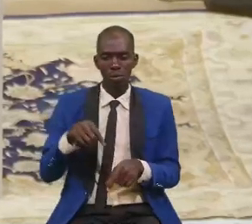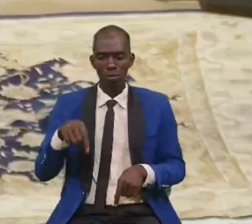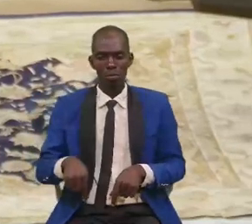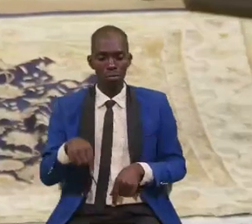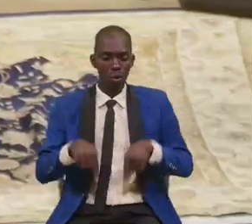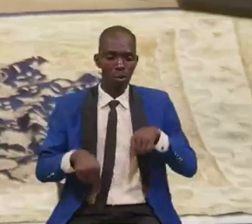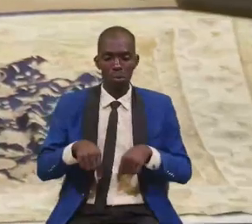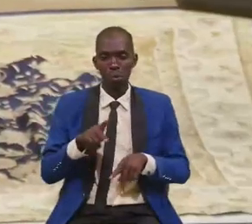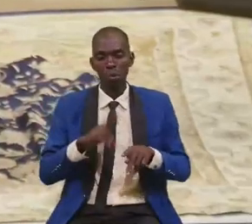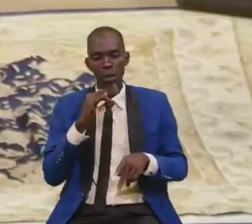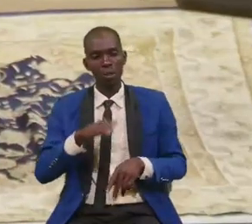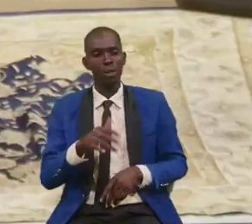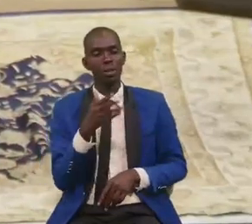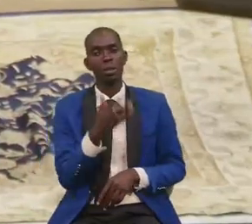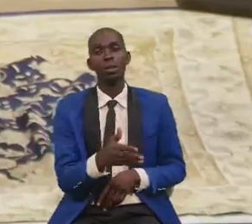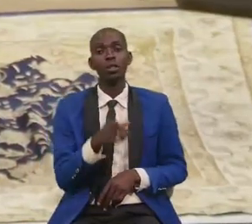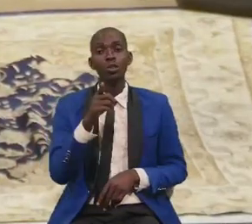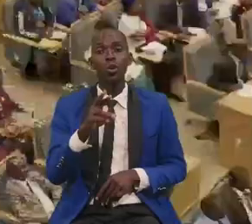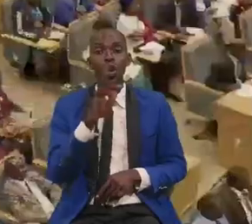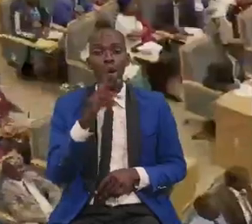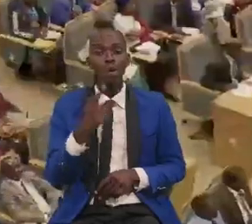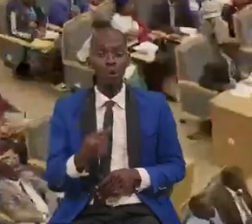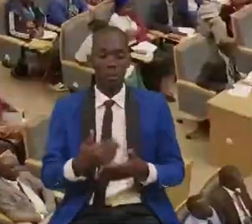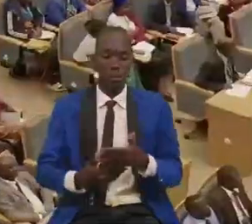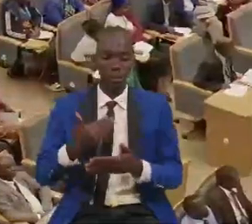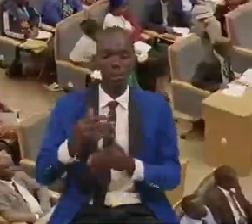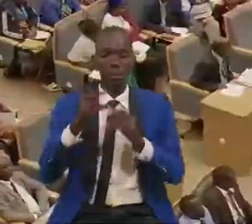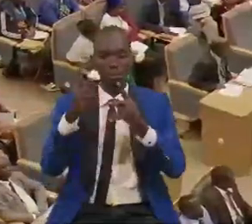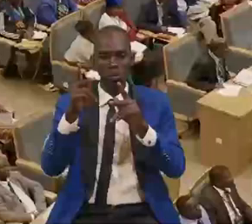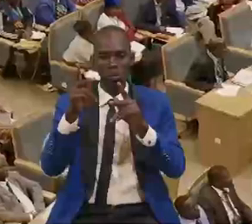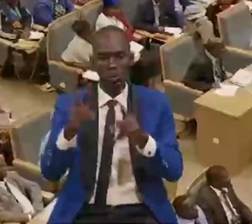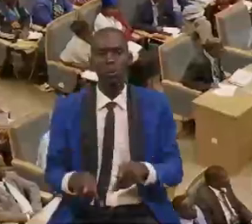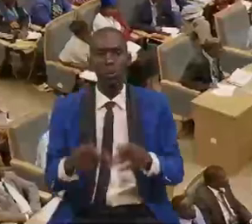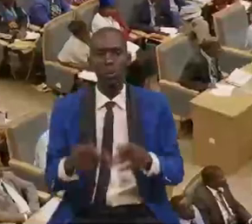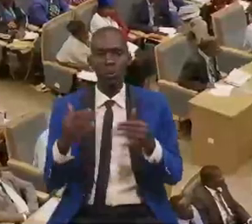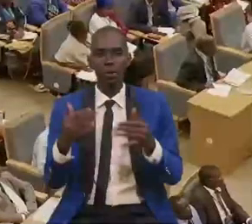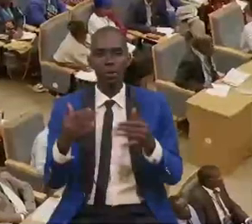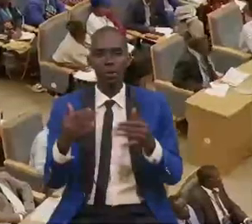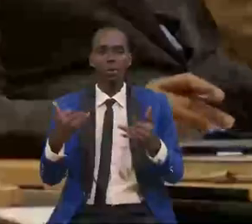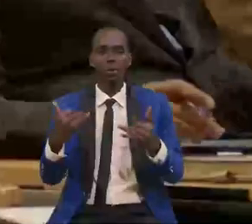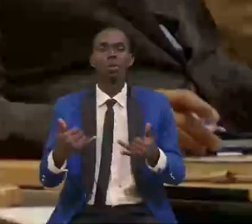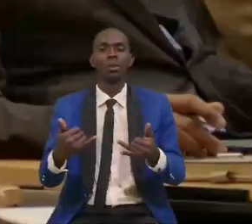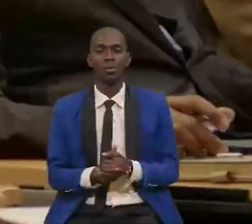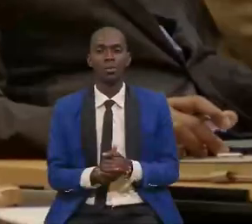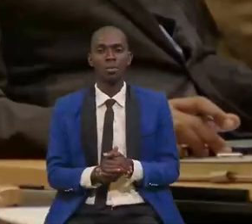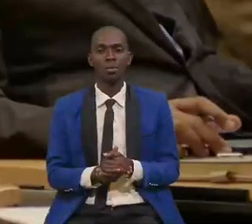Les gens qui ne sont pas encore sauvés sont là. C'est toi qui es le prochain sur la queue. Tu le